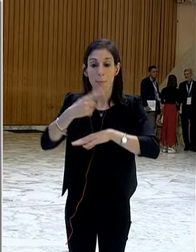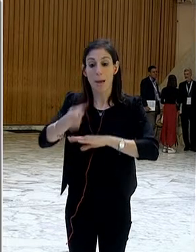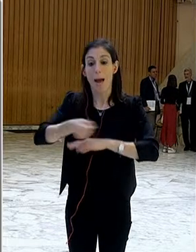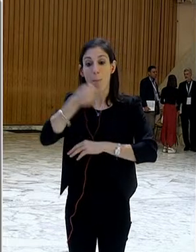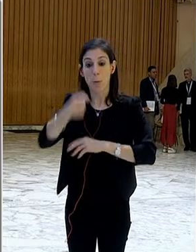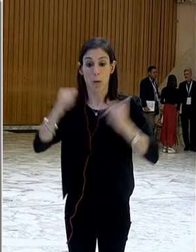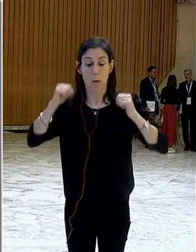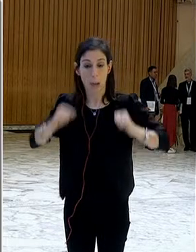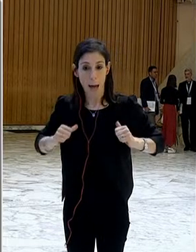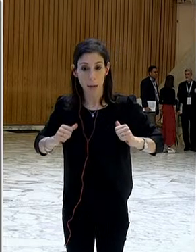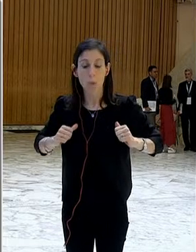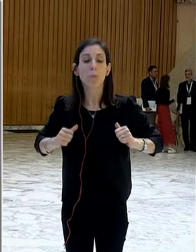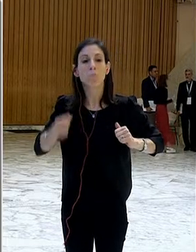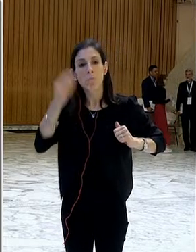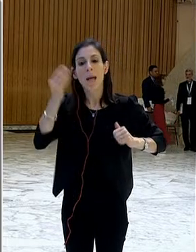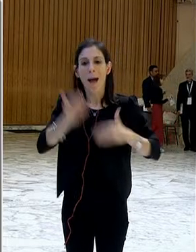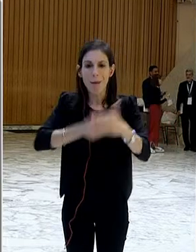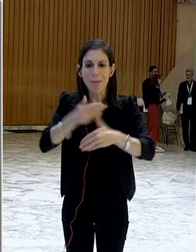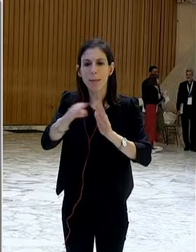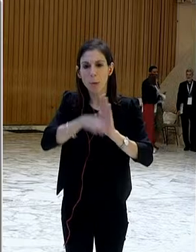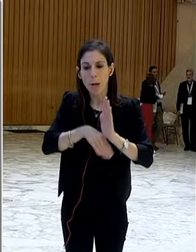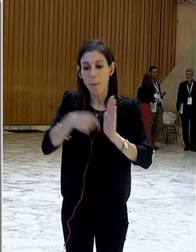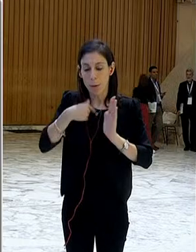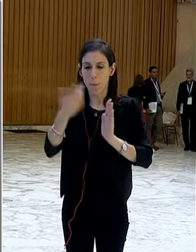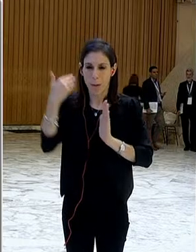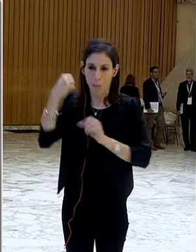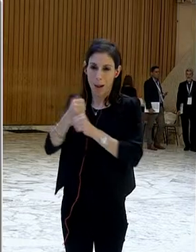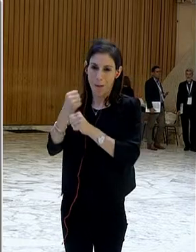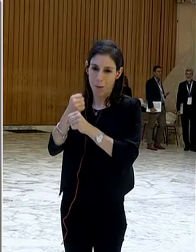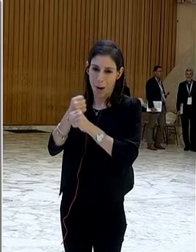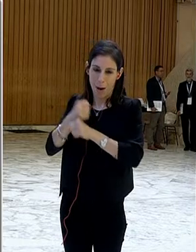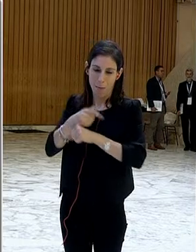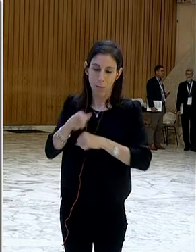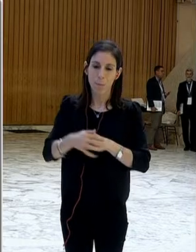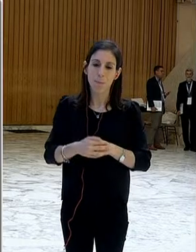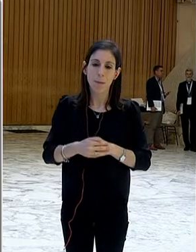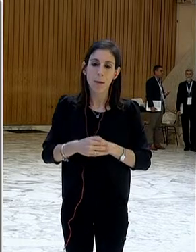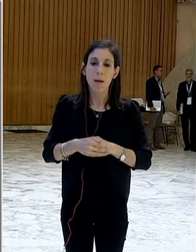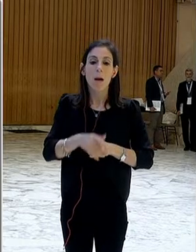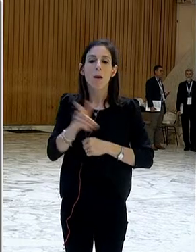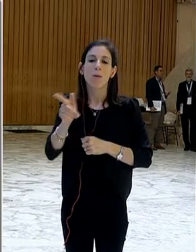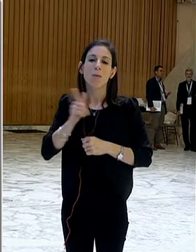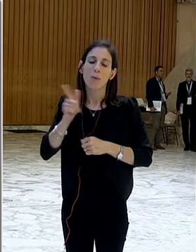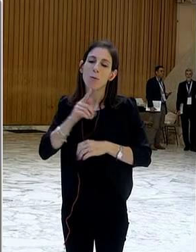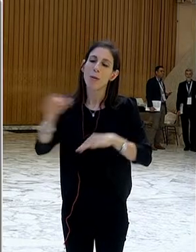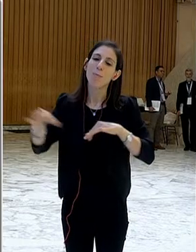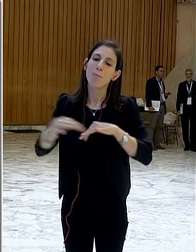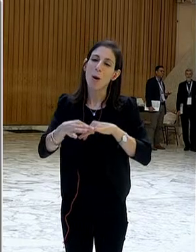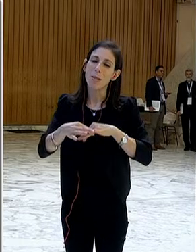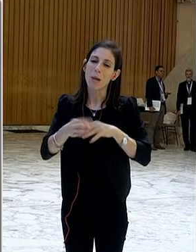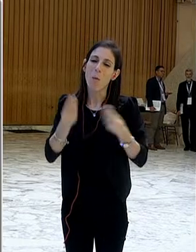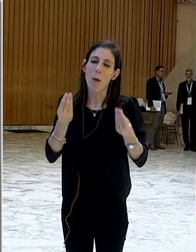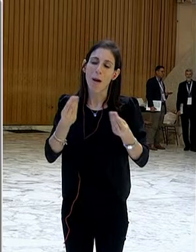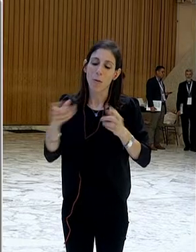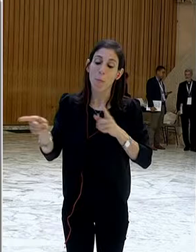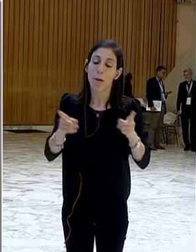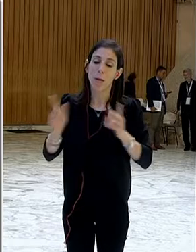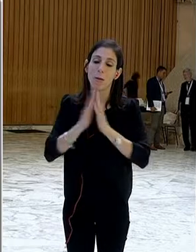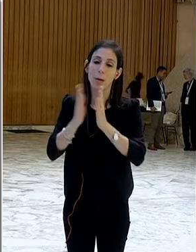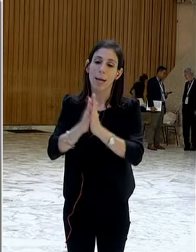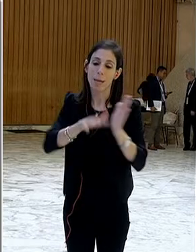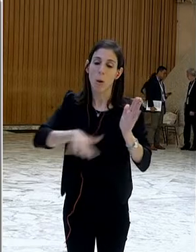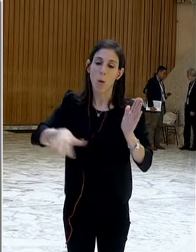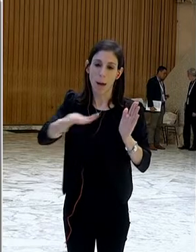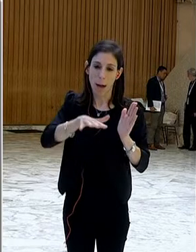servais même avant. Nous nous sommes mariés dans la période où l'église locale avait le programme